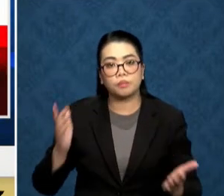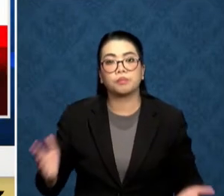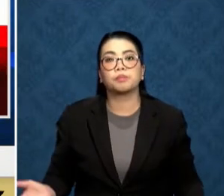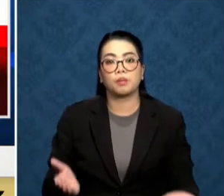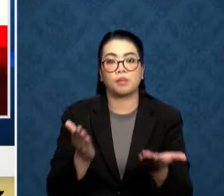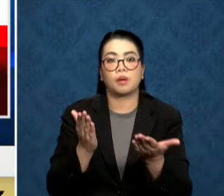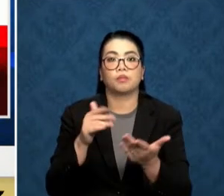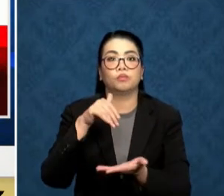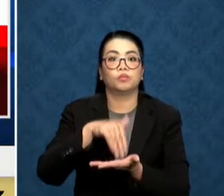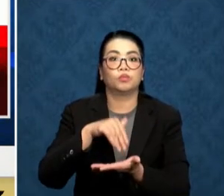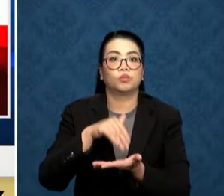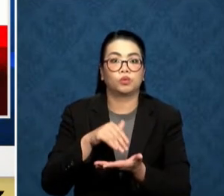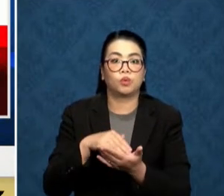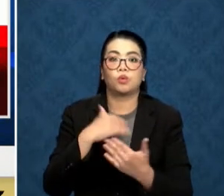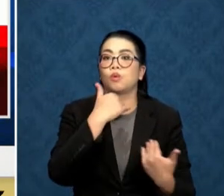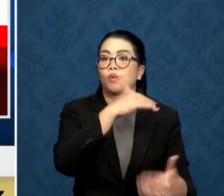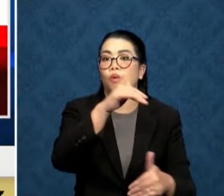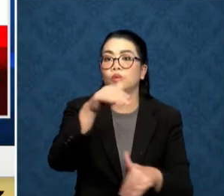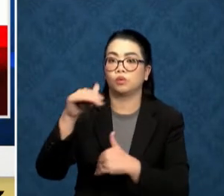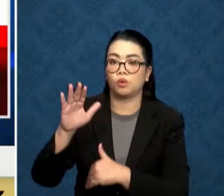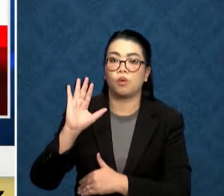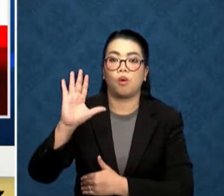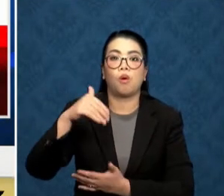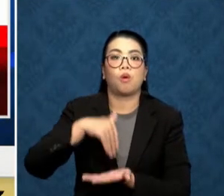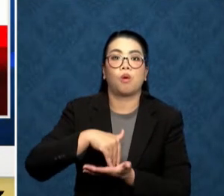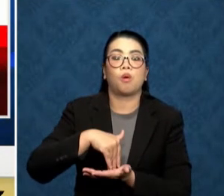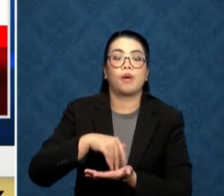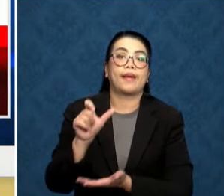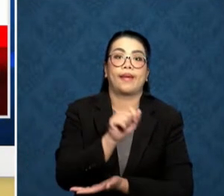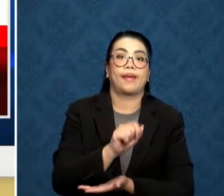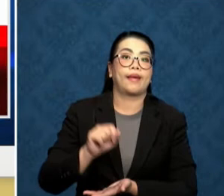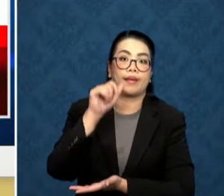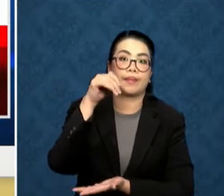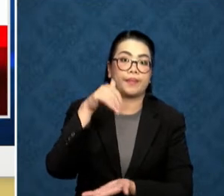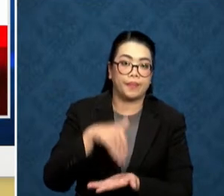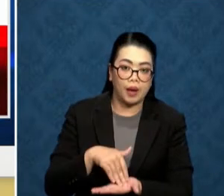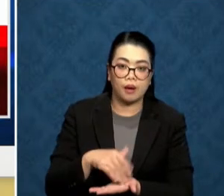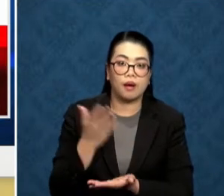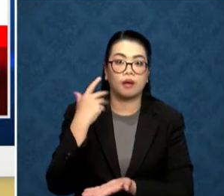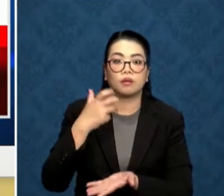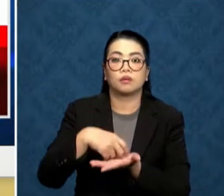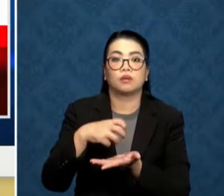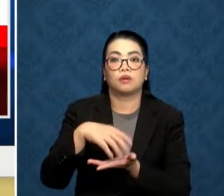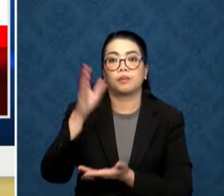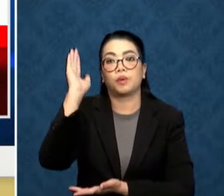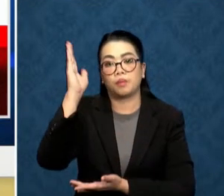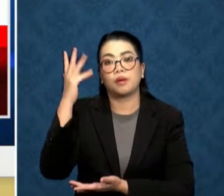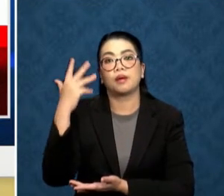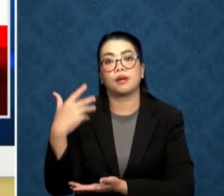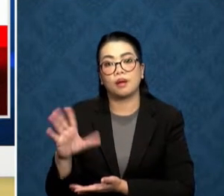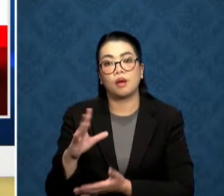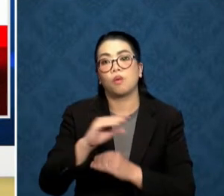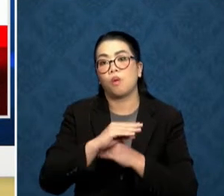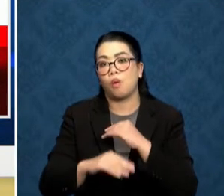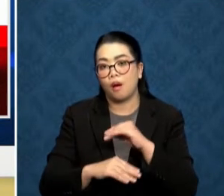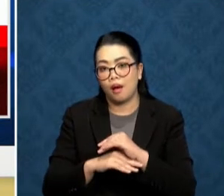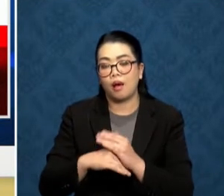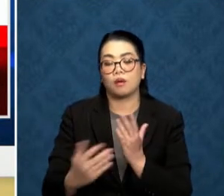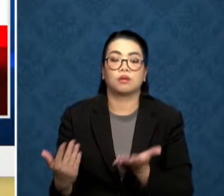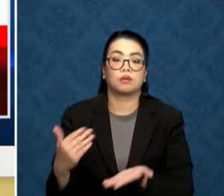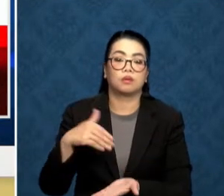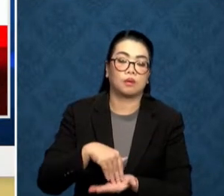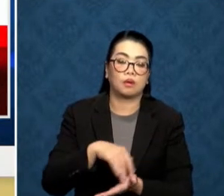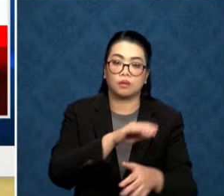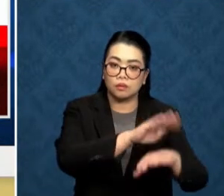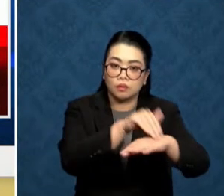ศูนยกลางการขนส่งของภมิภาคที่ท่ยกได้ถแหงไปแล้วทั้งใเรื่องของโครงการ Landbridge ที่จะไป